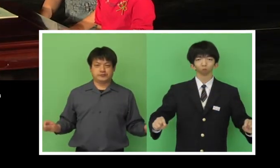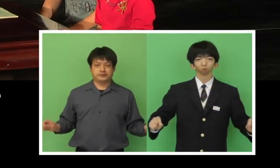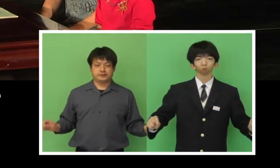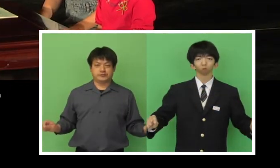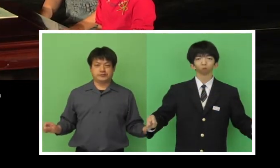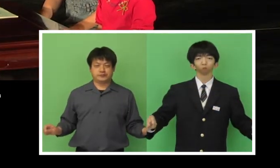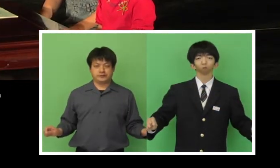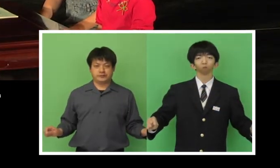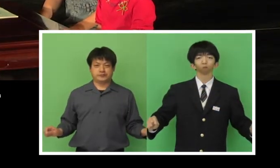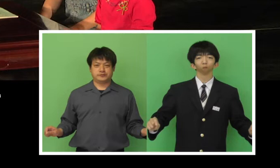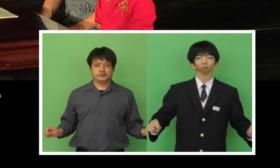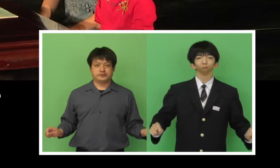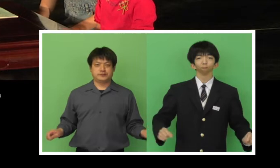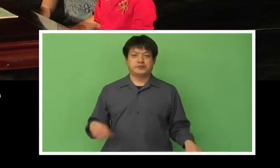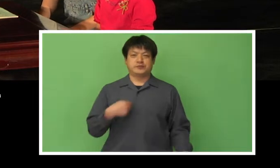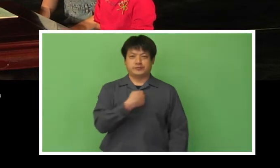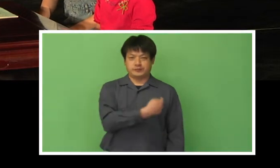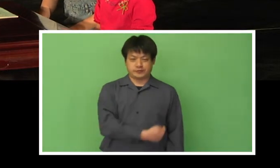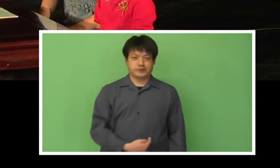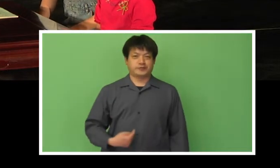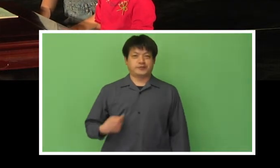る、